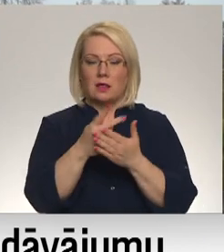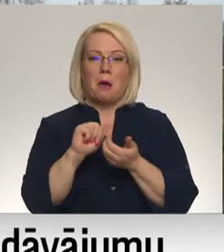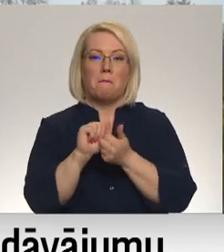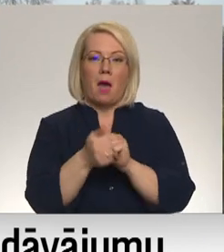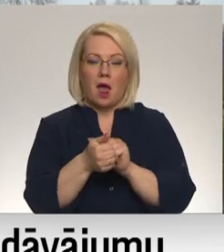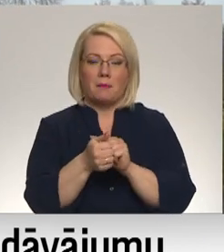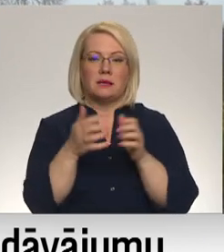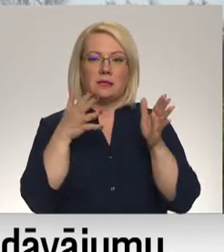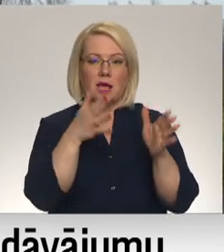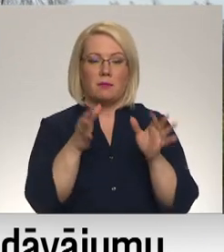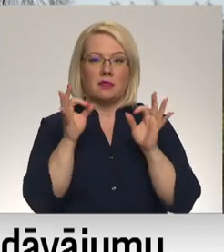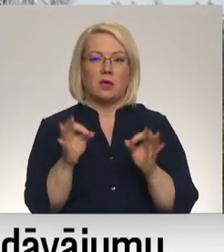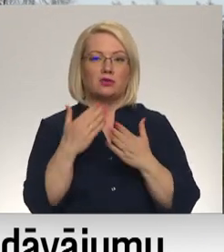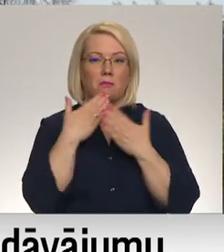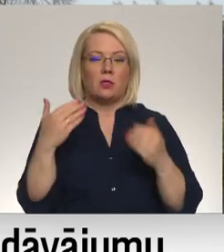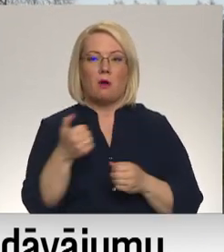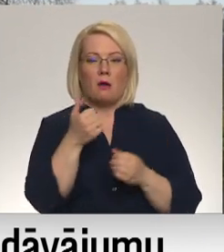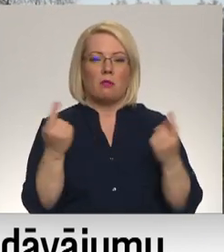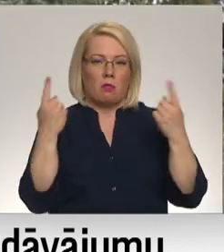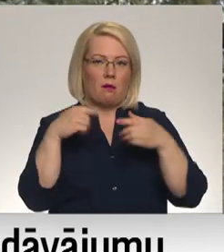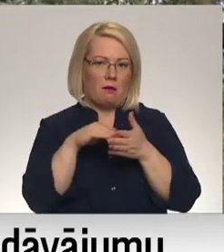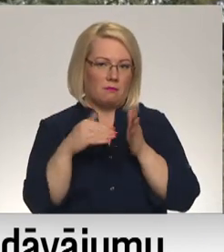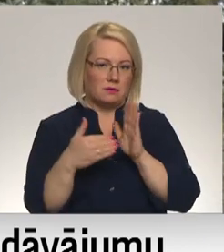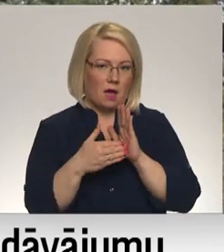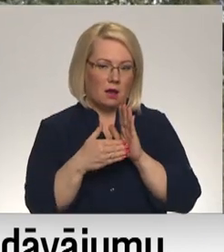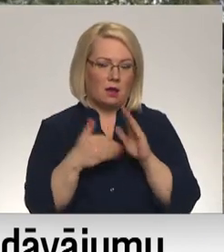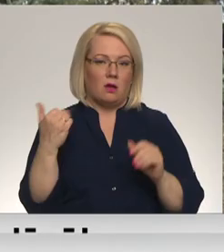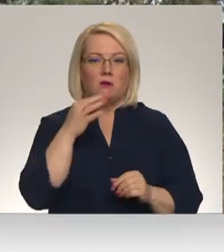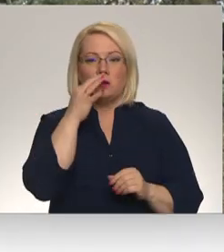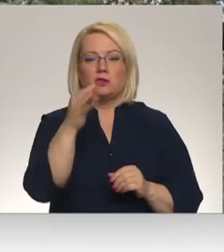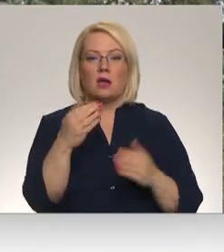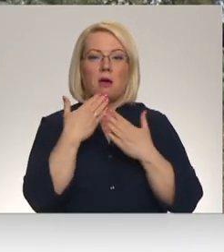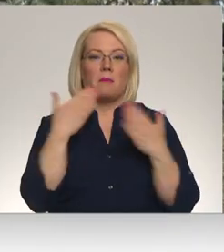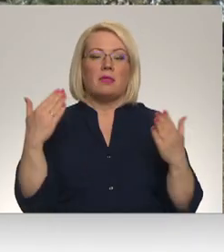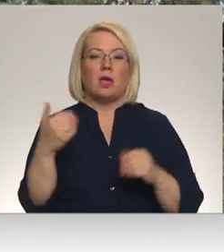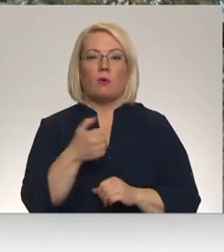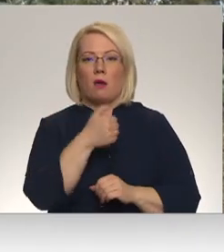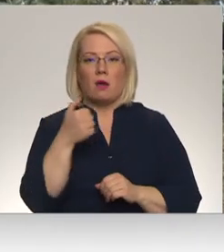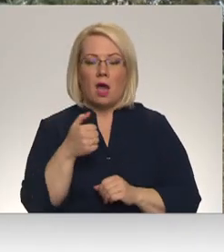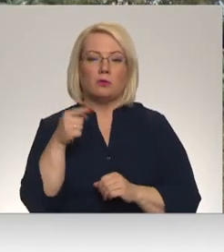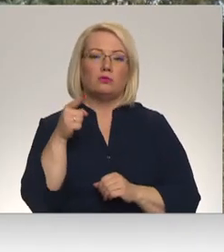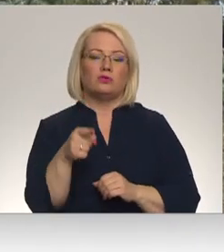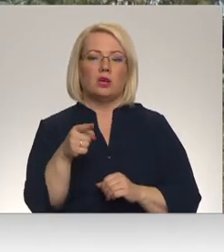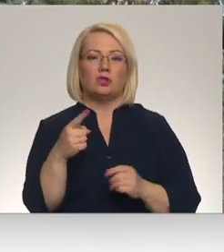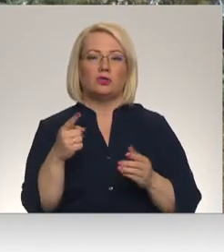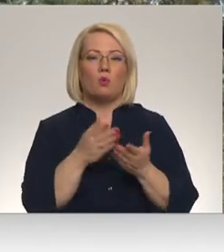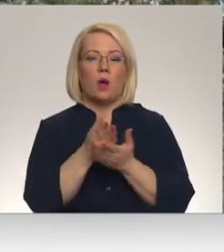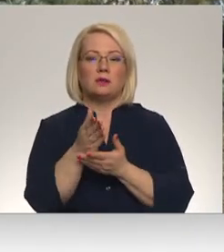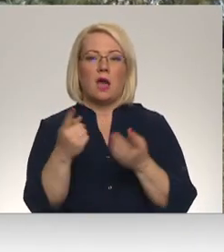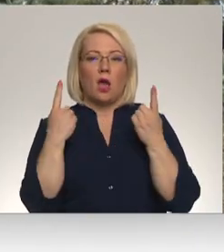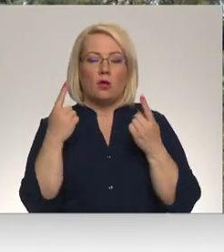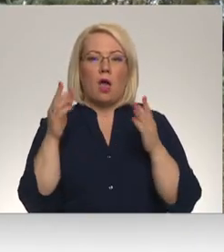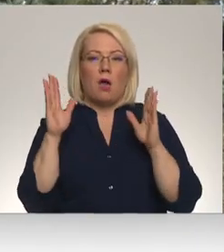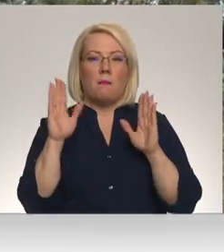visticamāk ietekmējuši pēdējo gadu klimatiskie apstākļi. Pēdējo gadu šīs te nozars viena no aktualitātiem ir par egļu